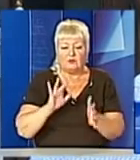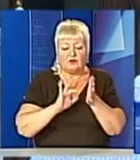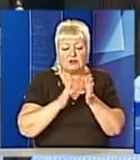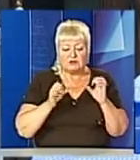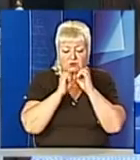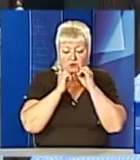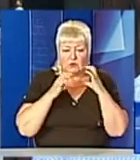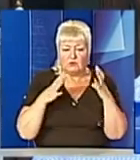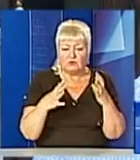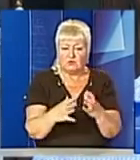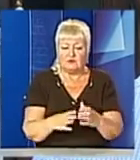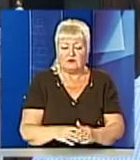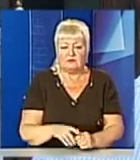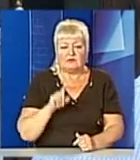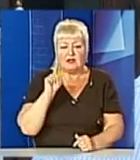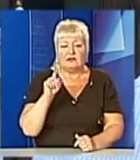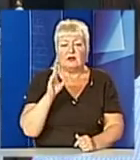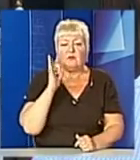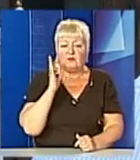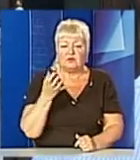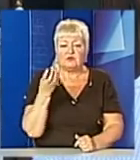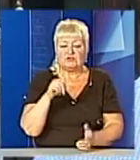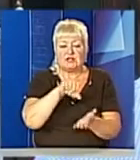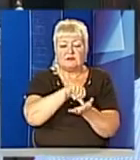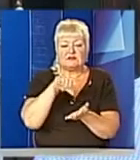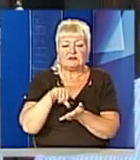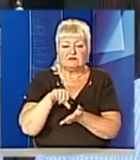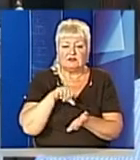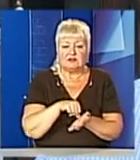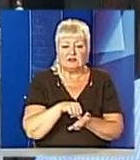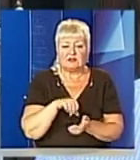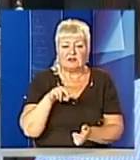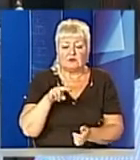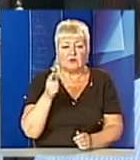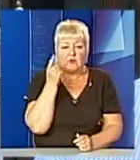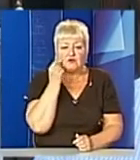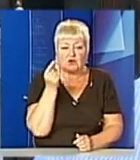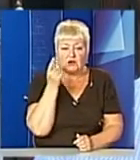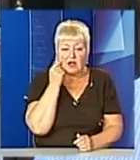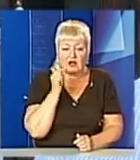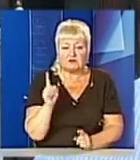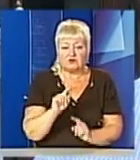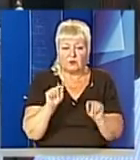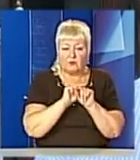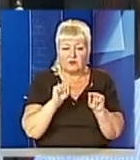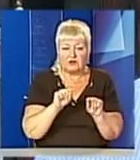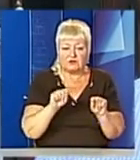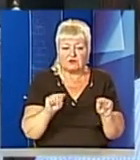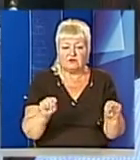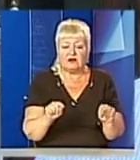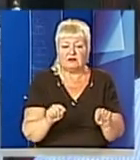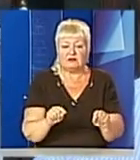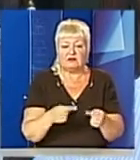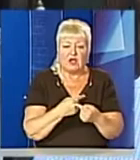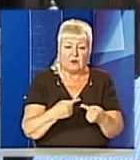видувати зі скла. Там будуть іще представники по бджолярству, щоб популяризувати з